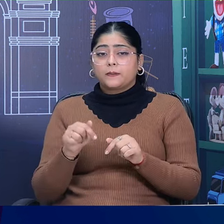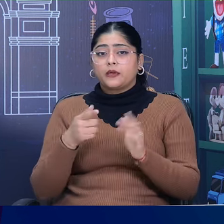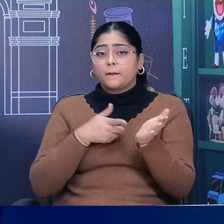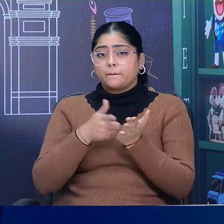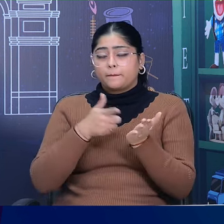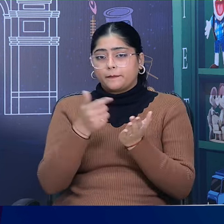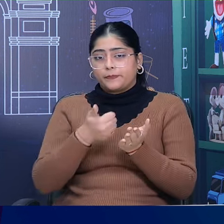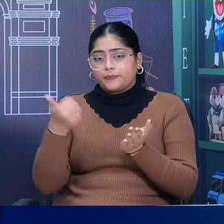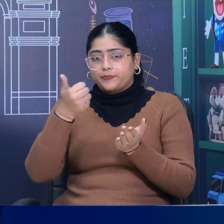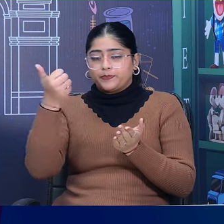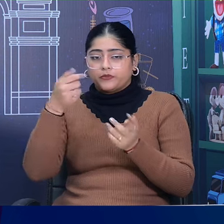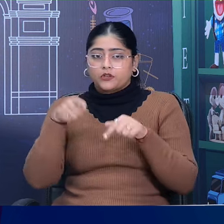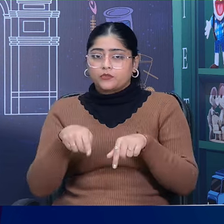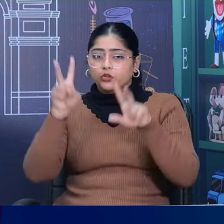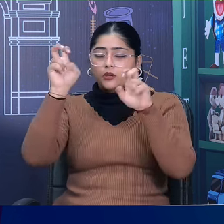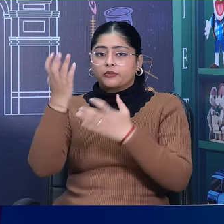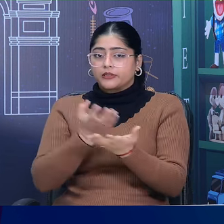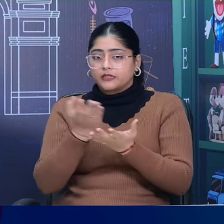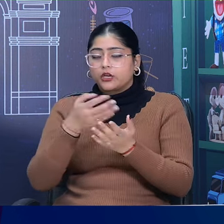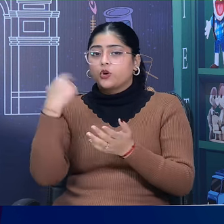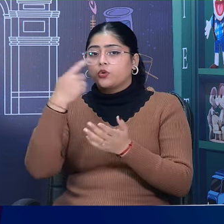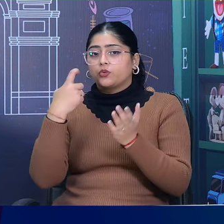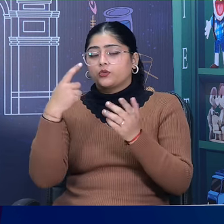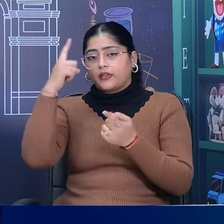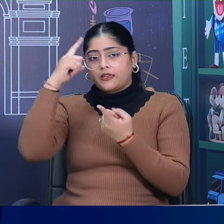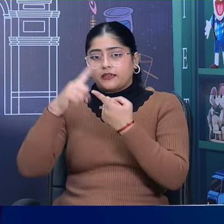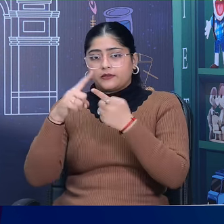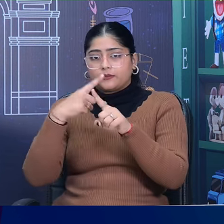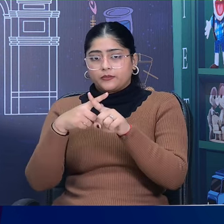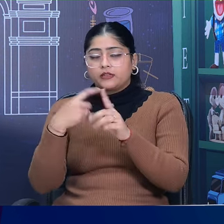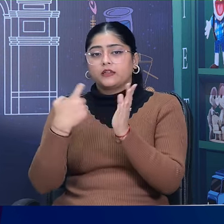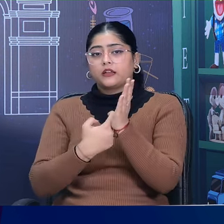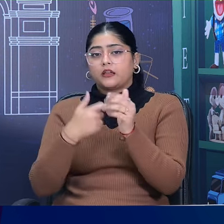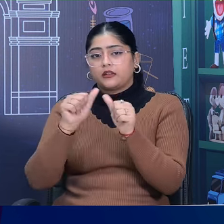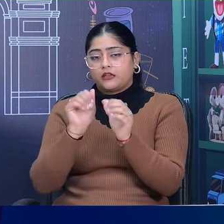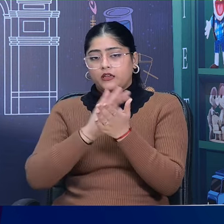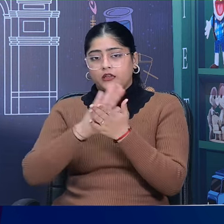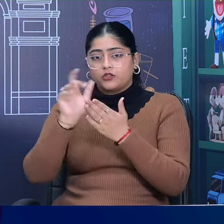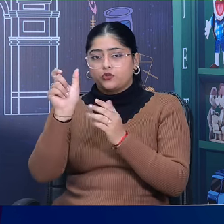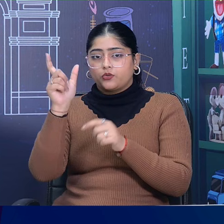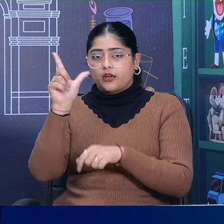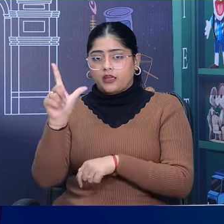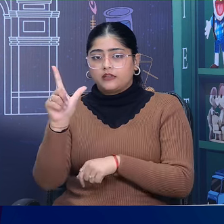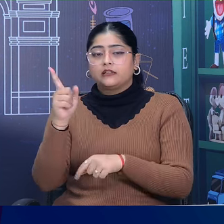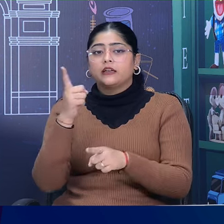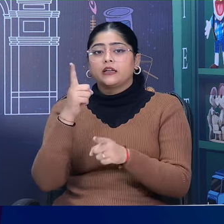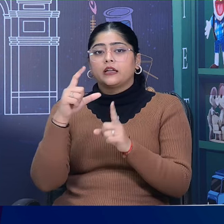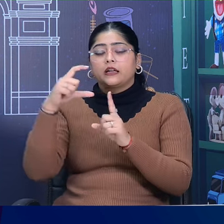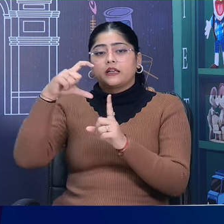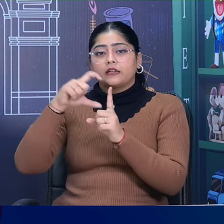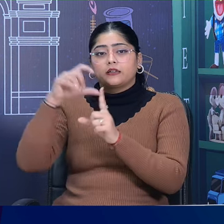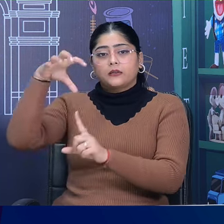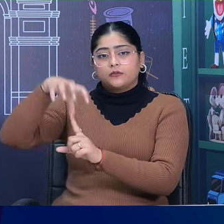हमारे साथ एक्सपर्ट हैं सर डॉ राहुल उनियाल आप टीचर हैं एट डिपार्टमेंट ऑफ एजुकेशन सर आपका बहुत-बहुत स्वागत